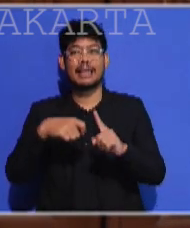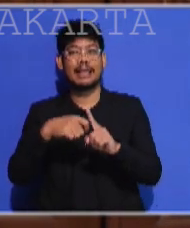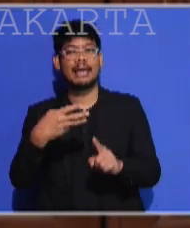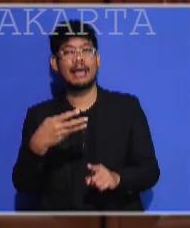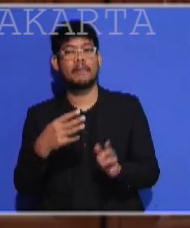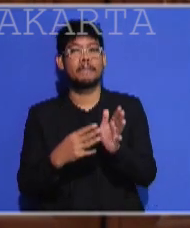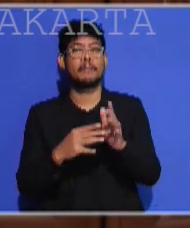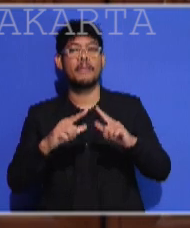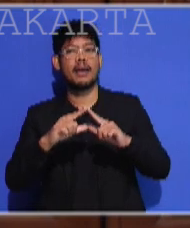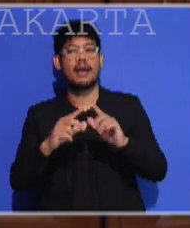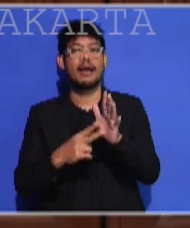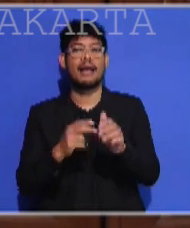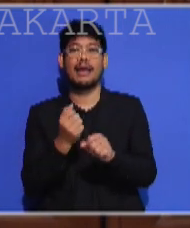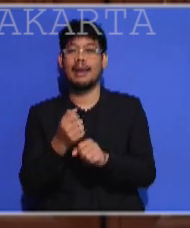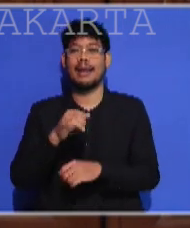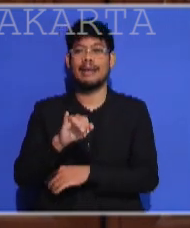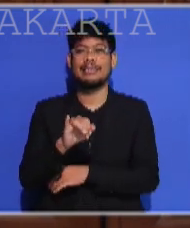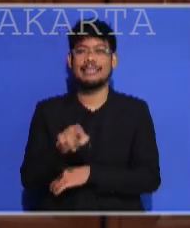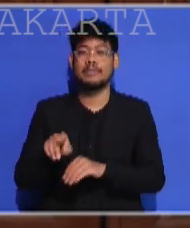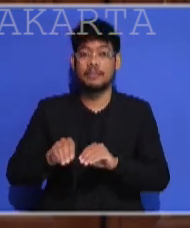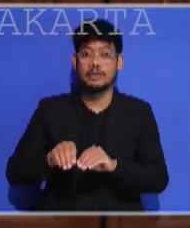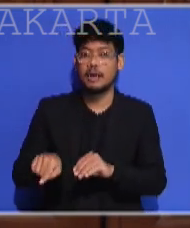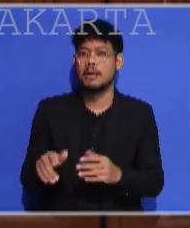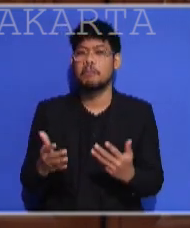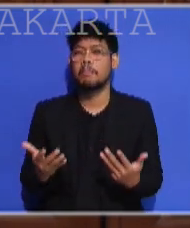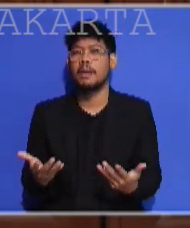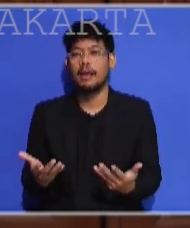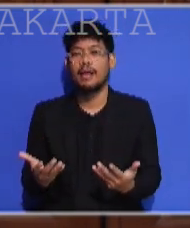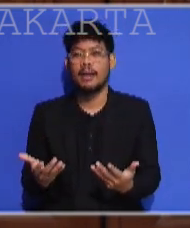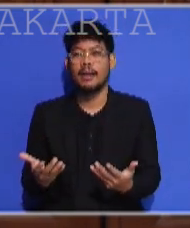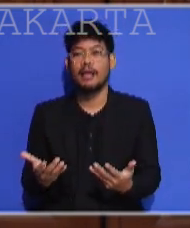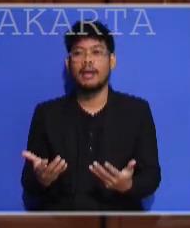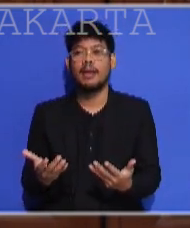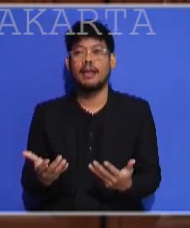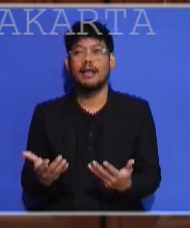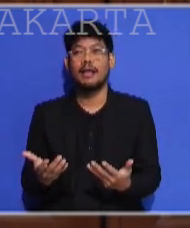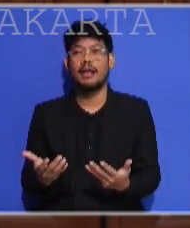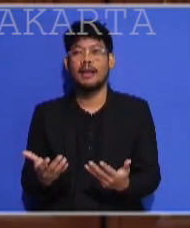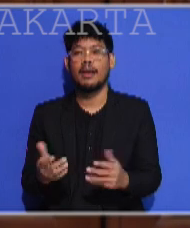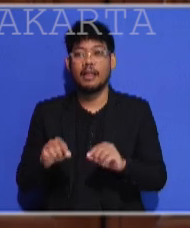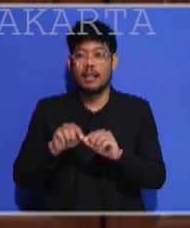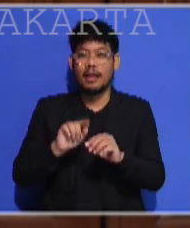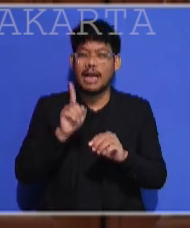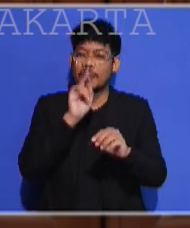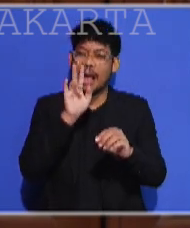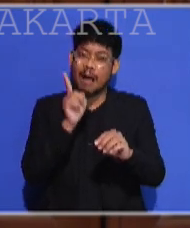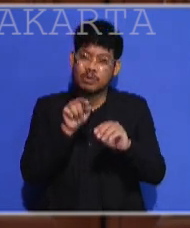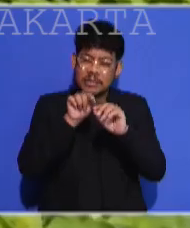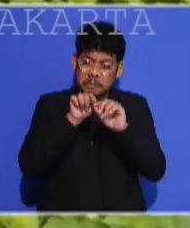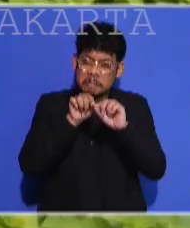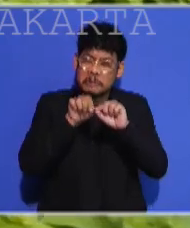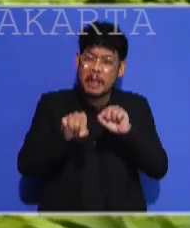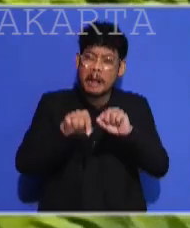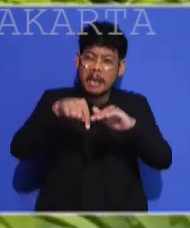anggenipun budidaya tanaman menika kedah katindakaken kanthi setiti amrih saged ngasilaken panen ingkang sae.